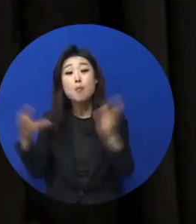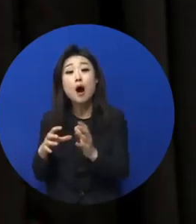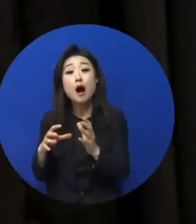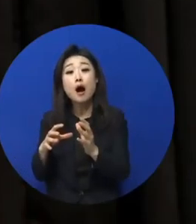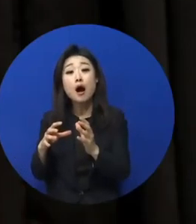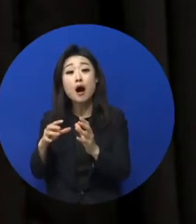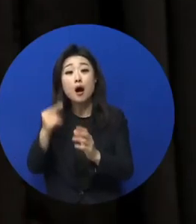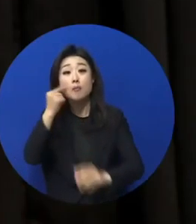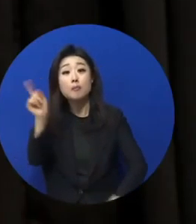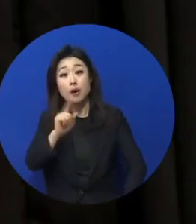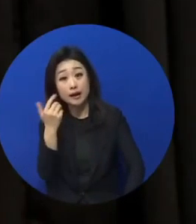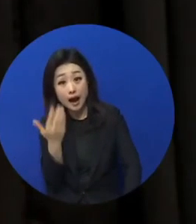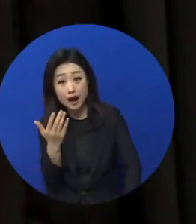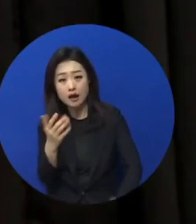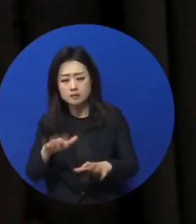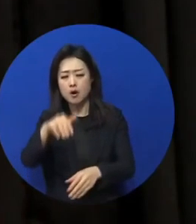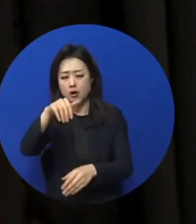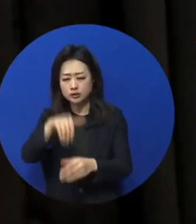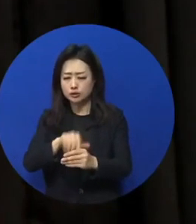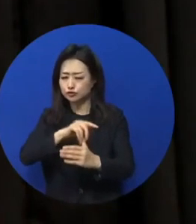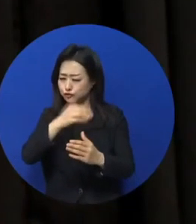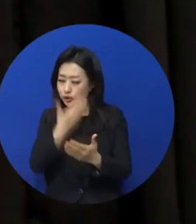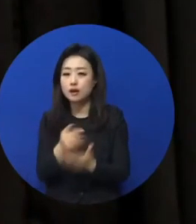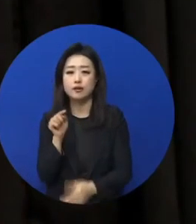그것이 이번 선거의 시작이자 끝입니다.